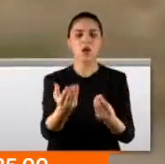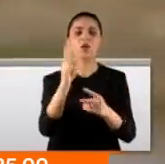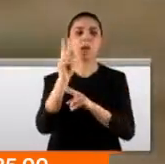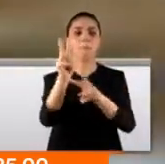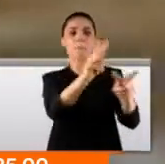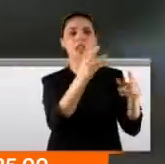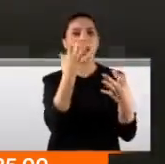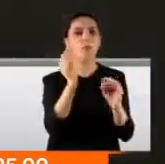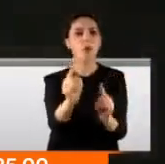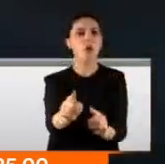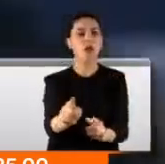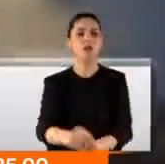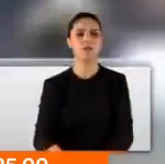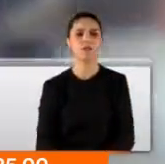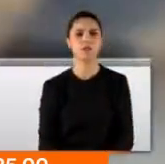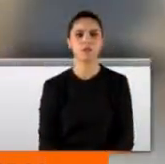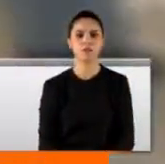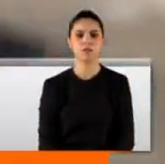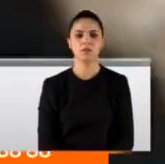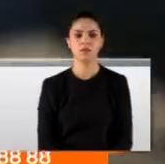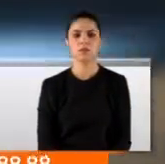Lan dur.